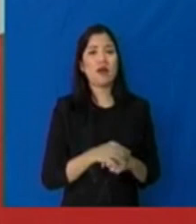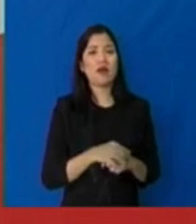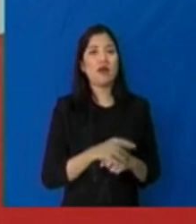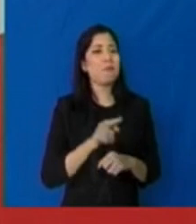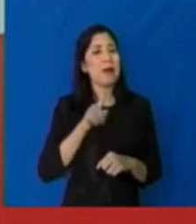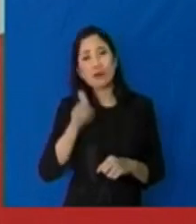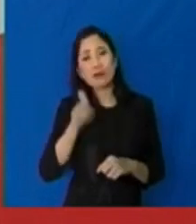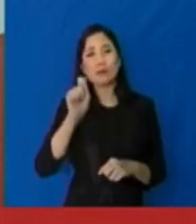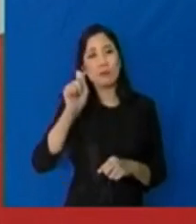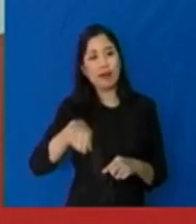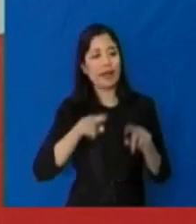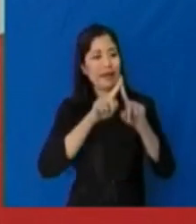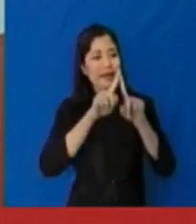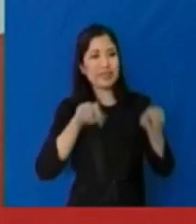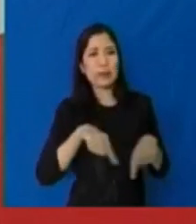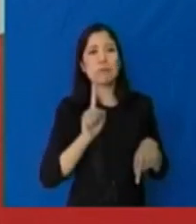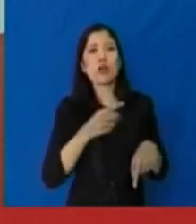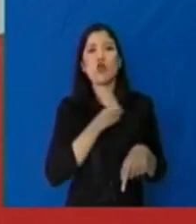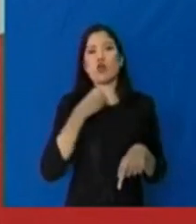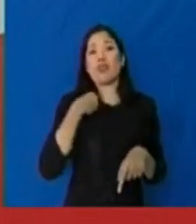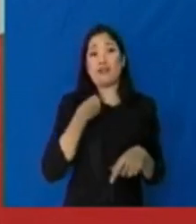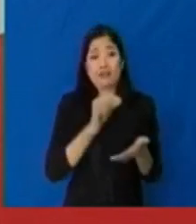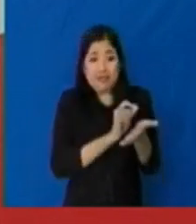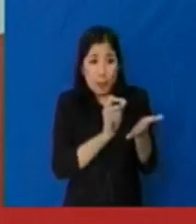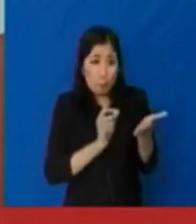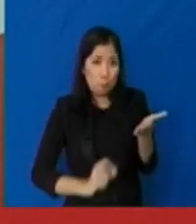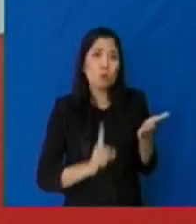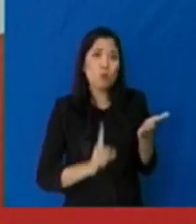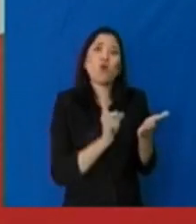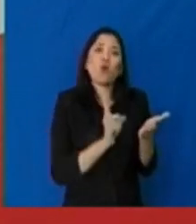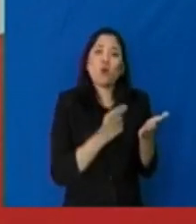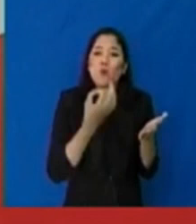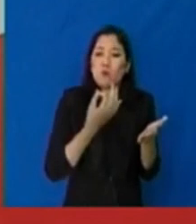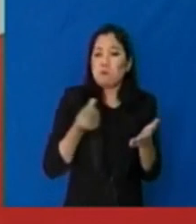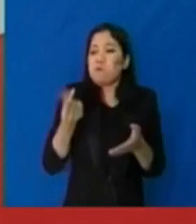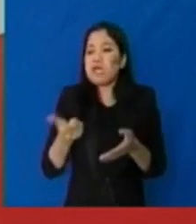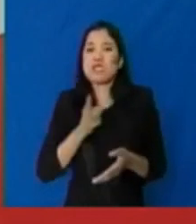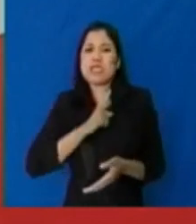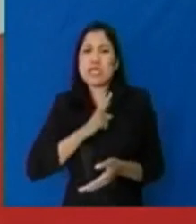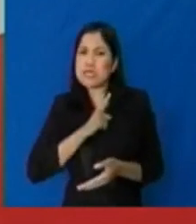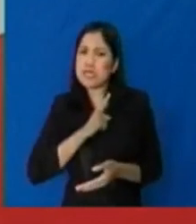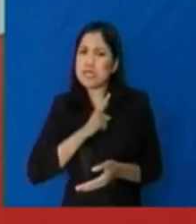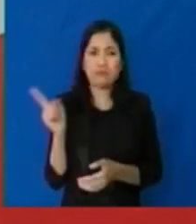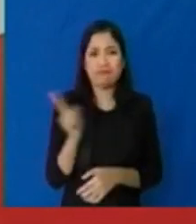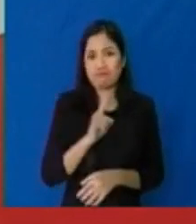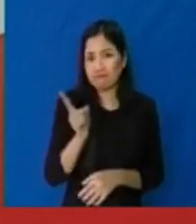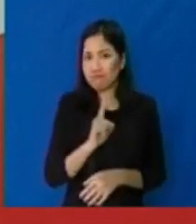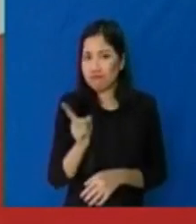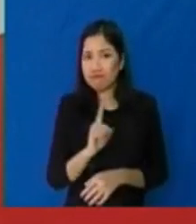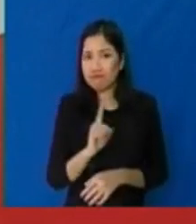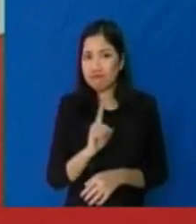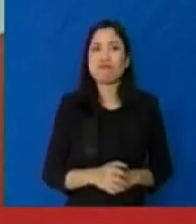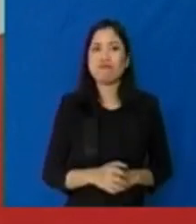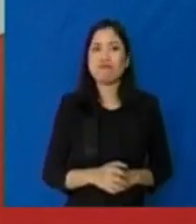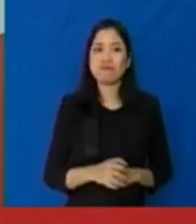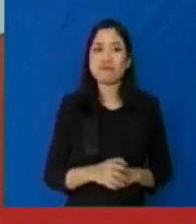resep dokter, atas indikasi yang diberikan oleh dokter. Tidak dibenarkan untuk